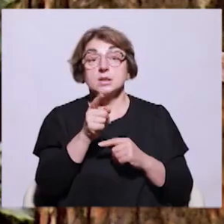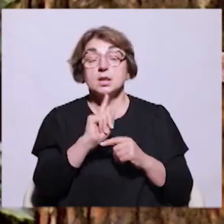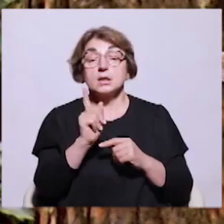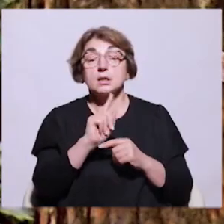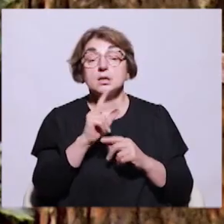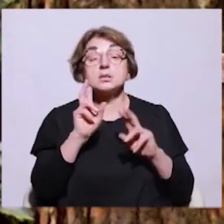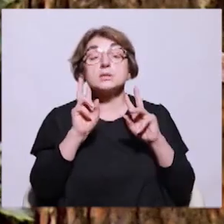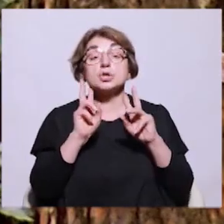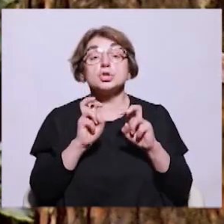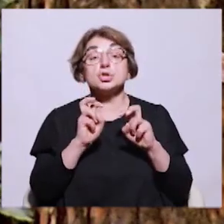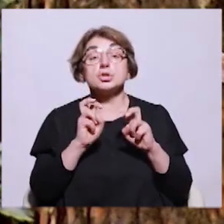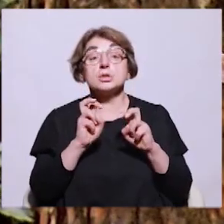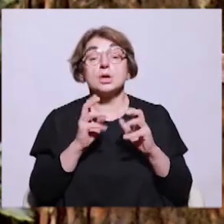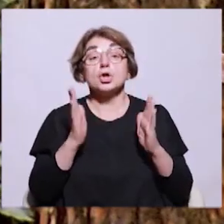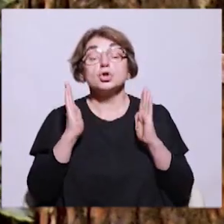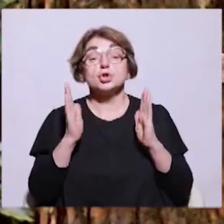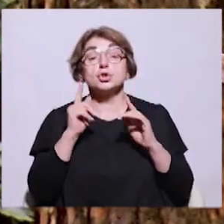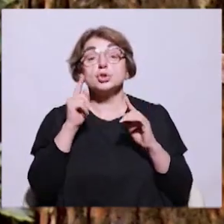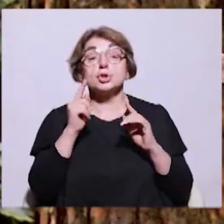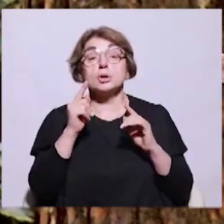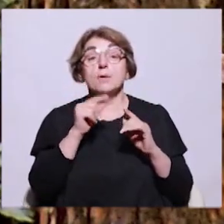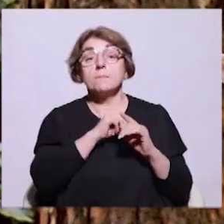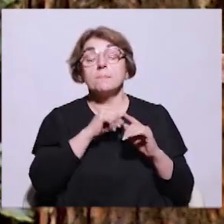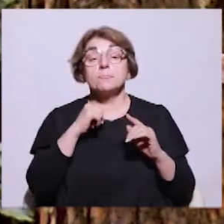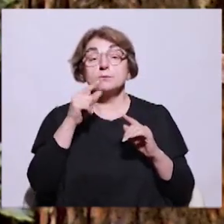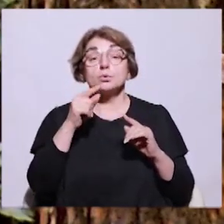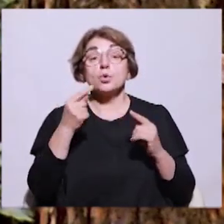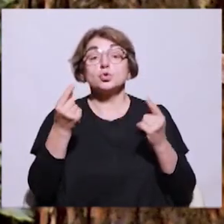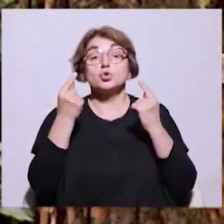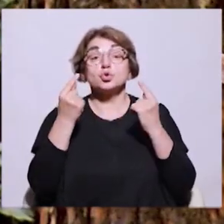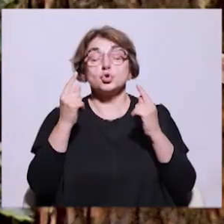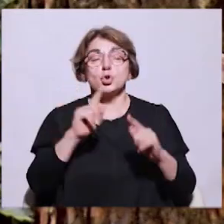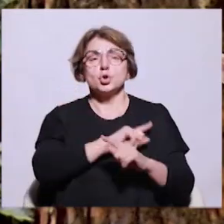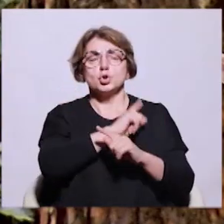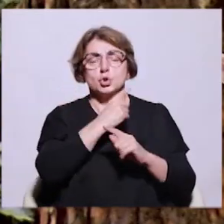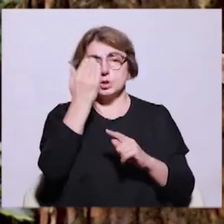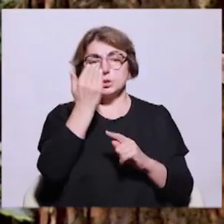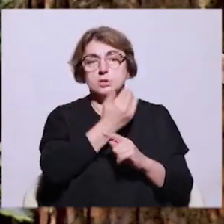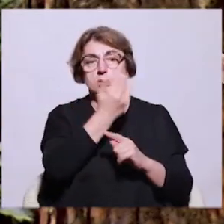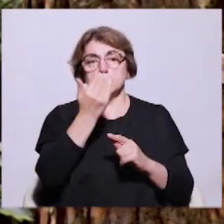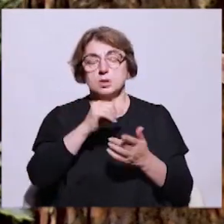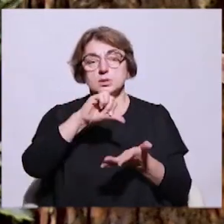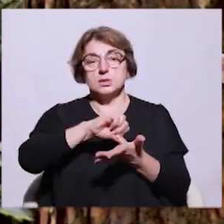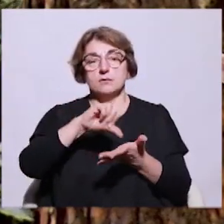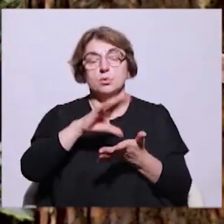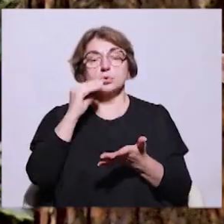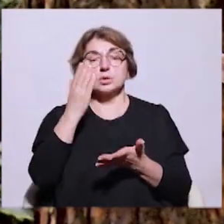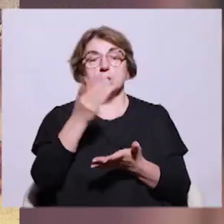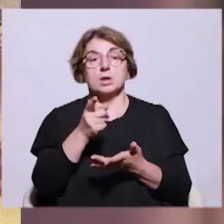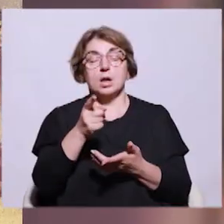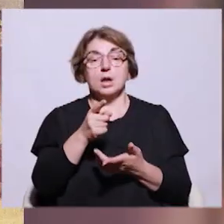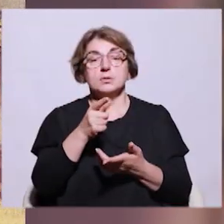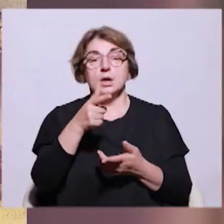რაც ნიშნავს დიდი იმპერიის მოქალაქე, დიდი ძლიერი საზოგადოების წევრი როცა ხარ. აი